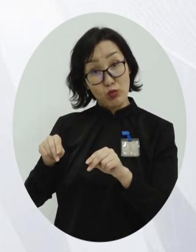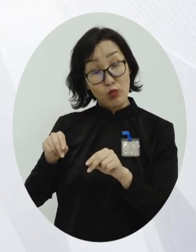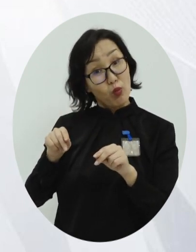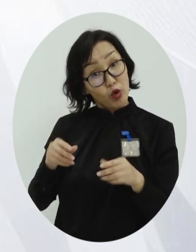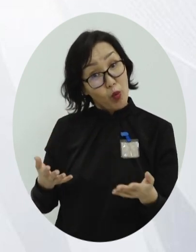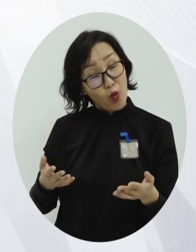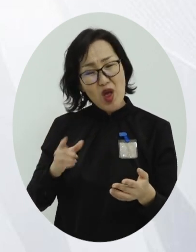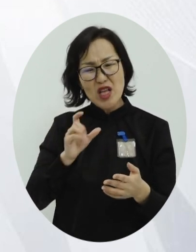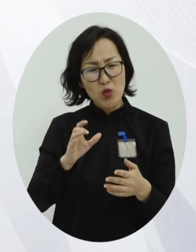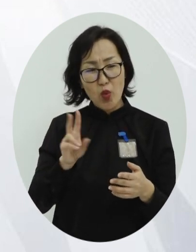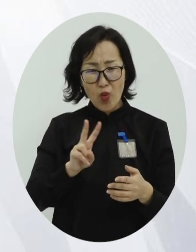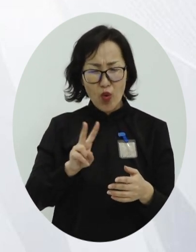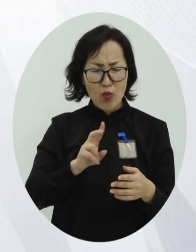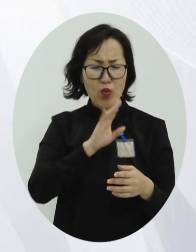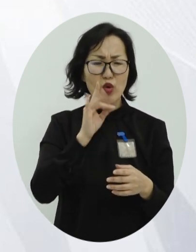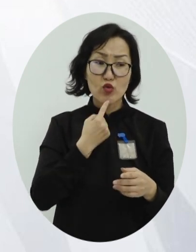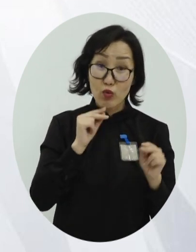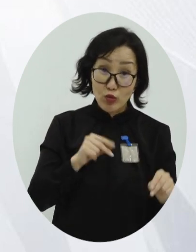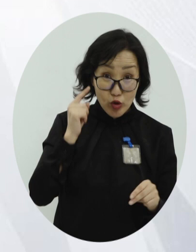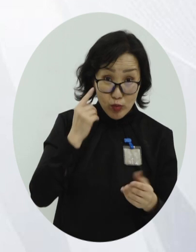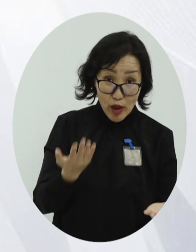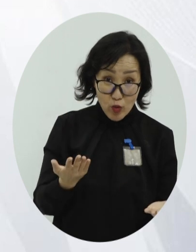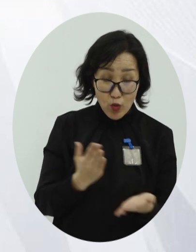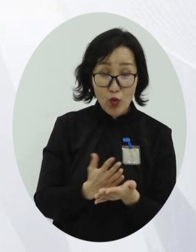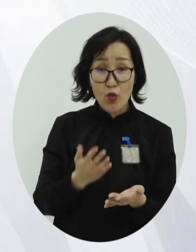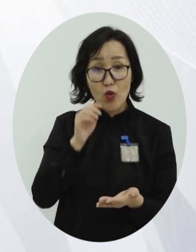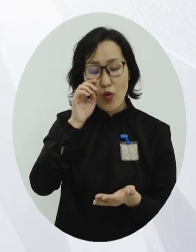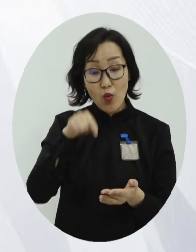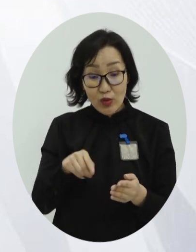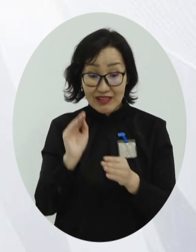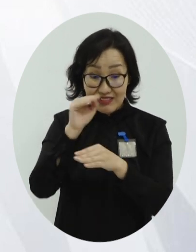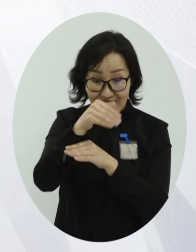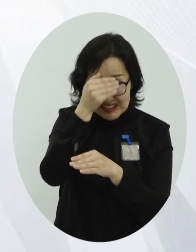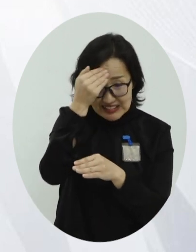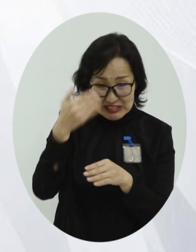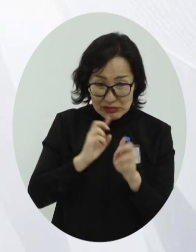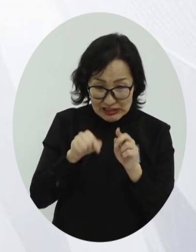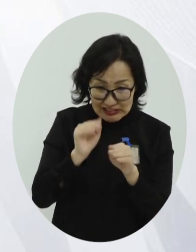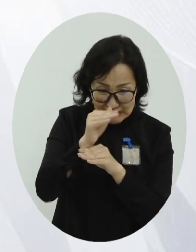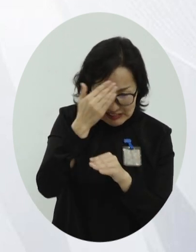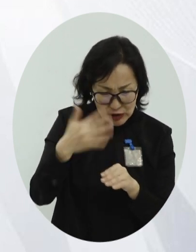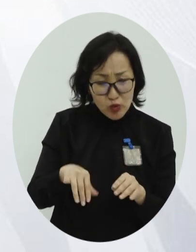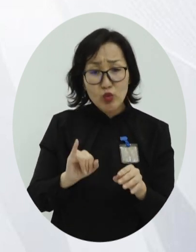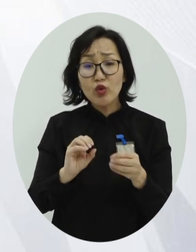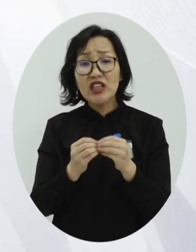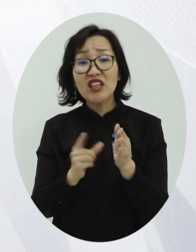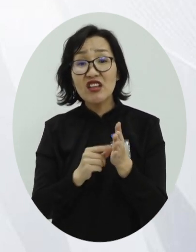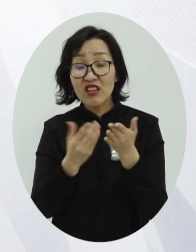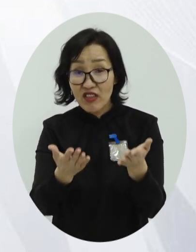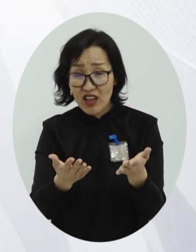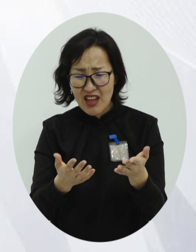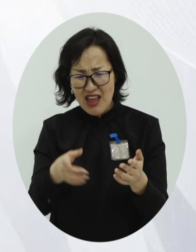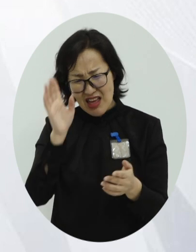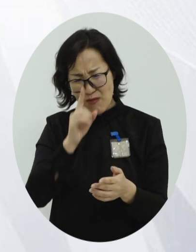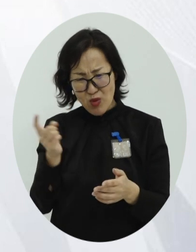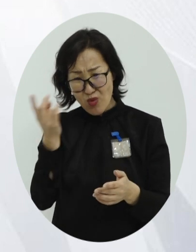хэцүү болохгүй гэж та нар бодож байна уу? За, үүнийг давхын тулд та нар юу хийх вэ?